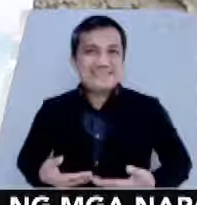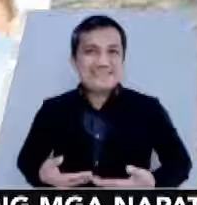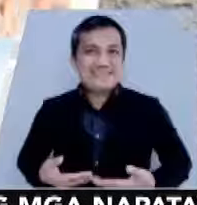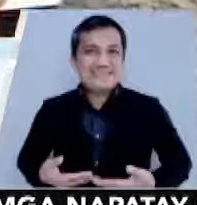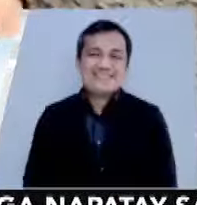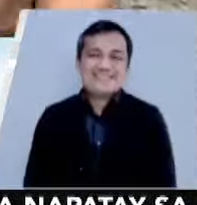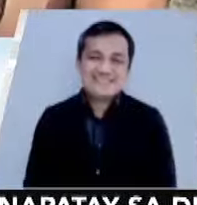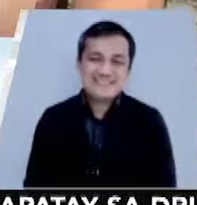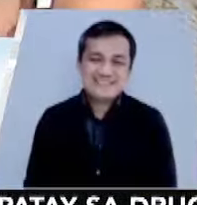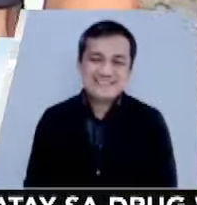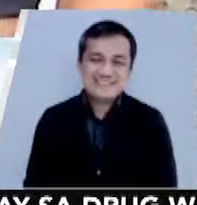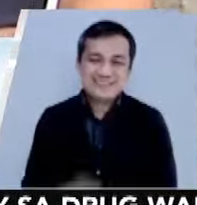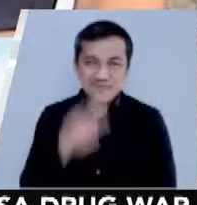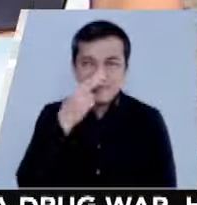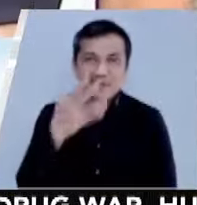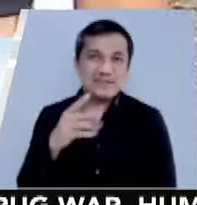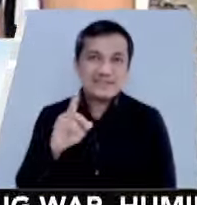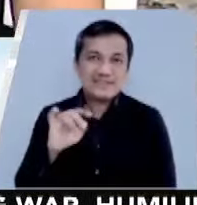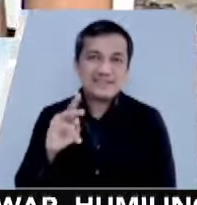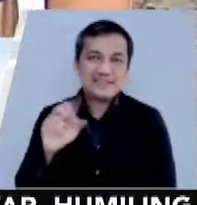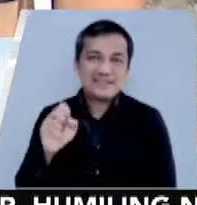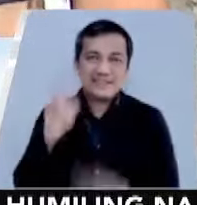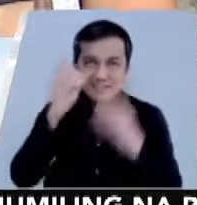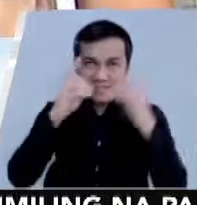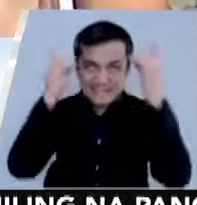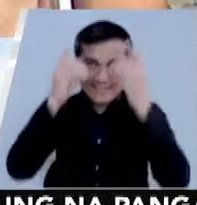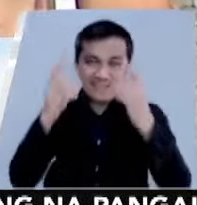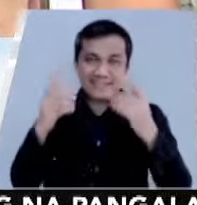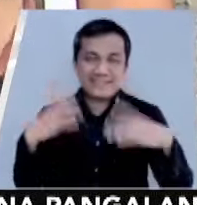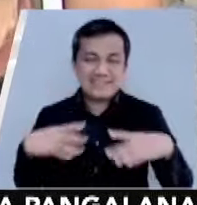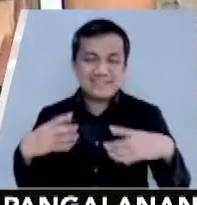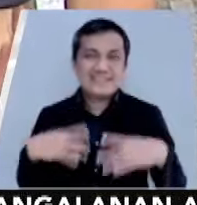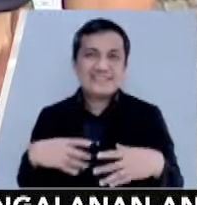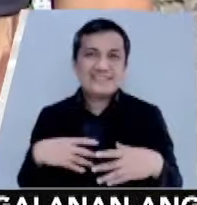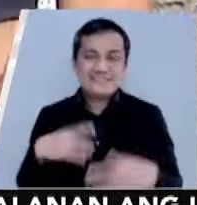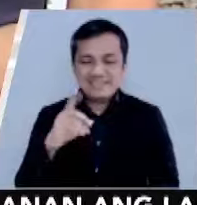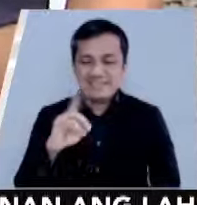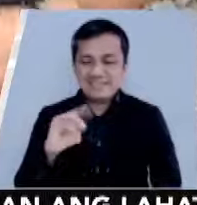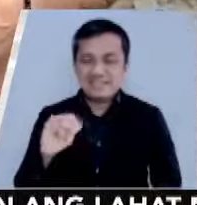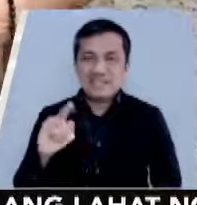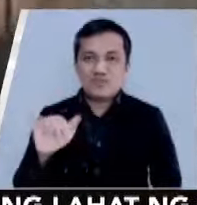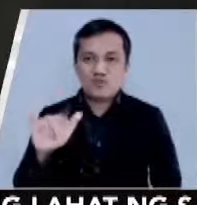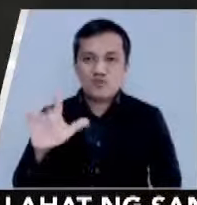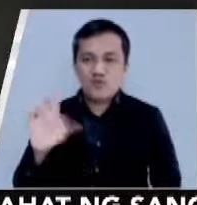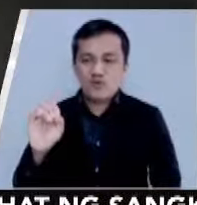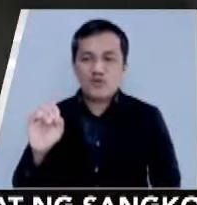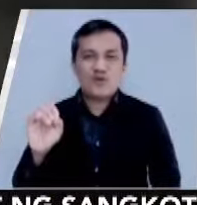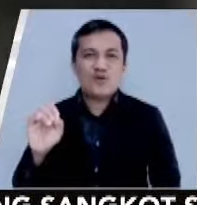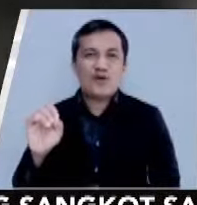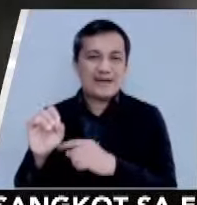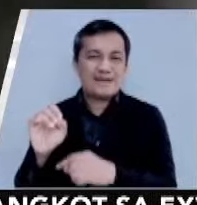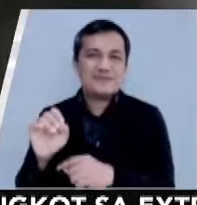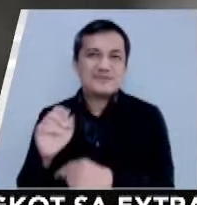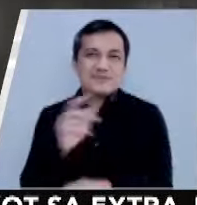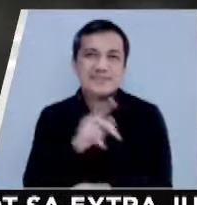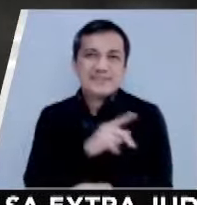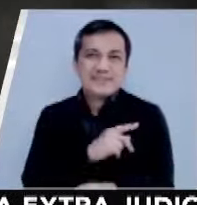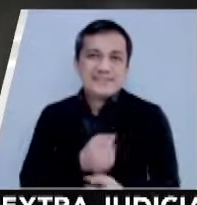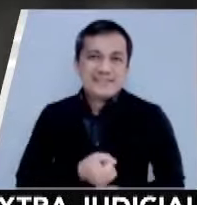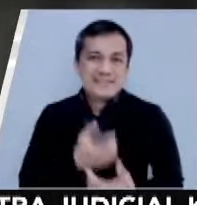Biro ni Dennis sa kanyang Disneyland outfit. Dennis Trillulo ang persona niya doon, channeling Carlos Yulo,